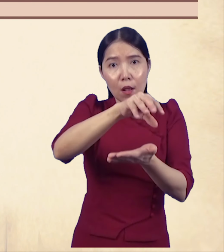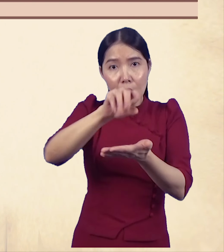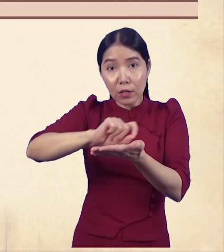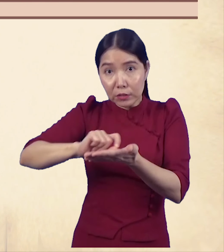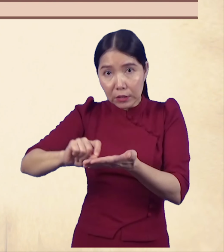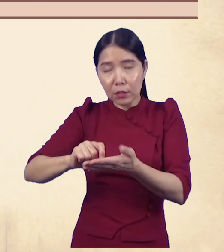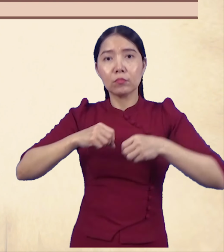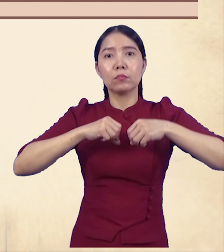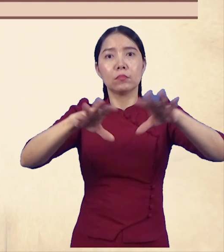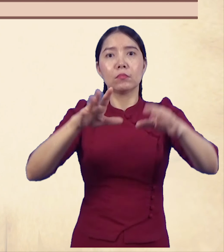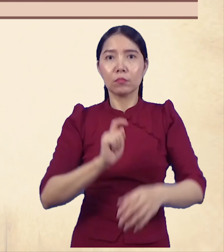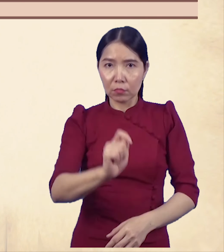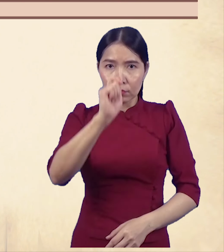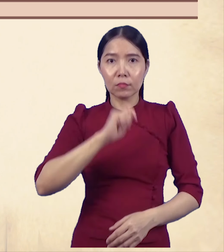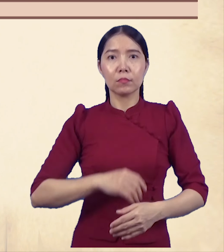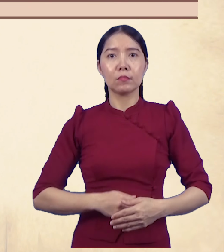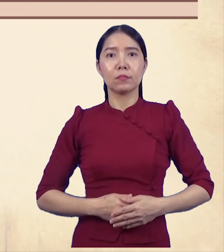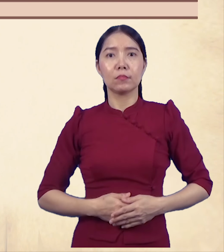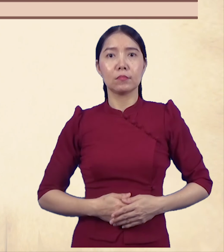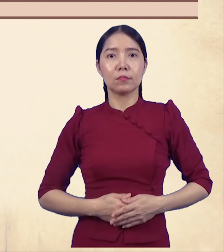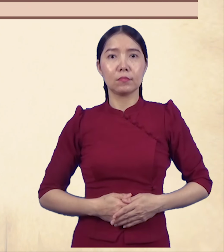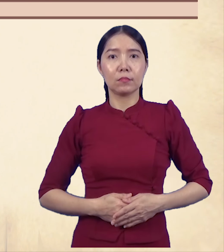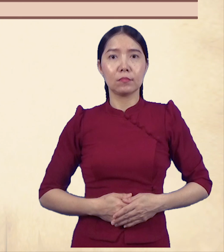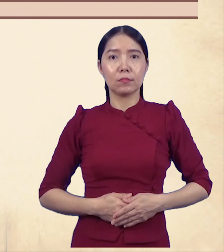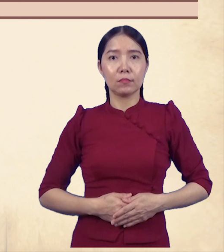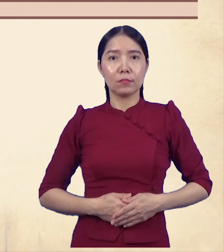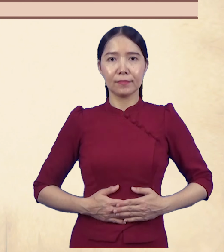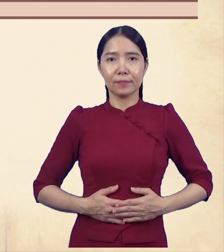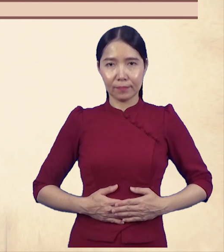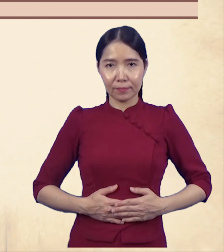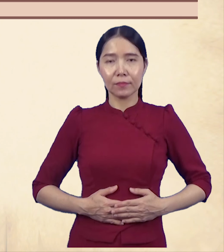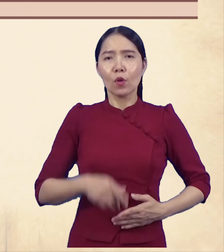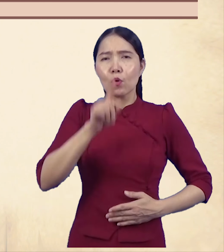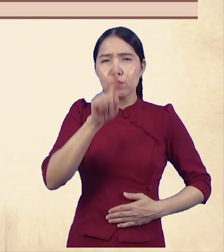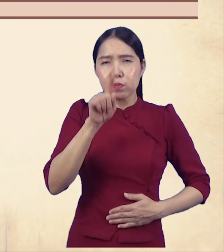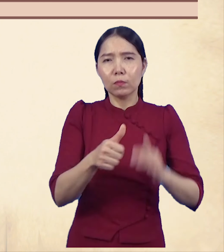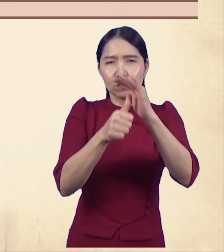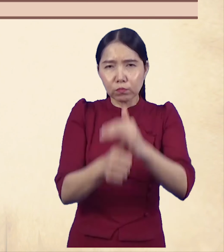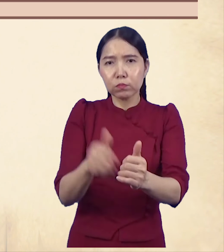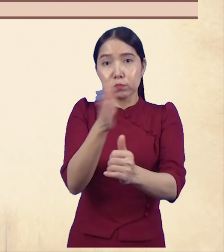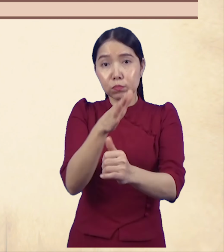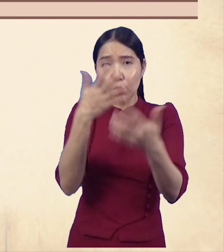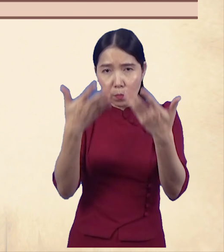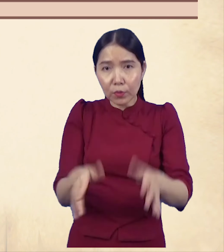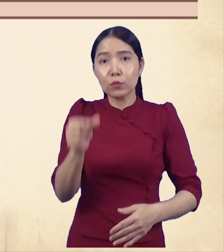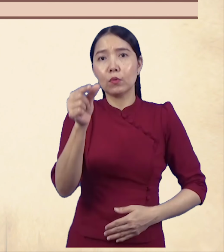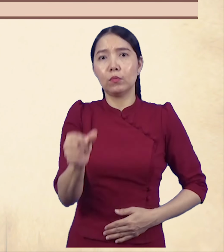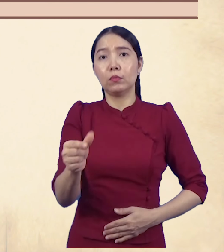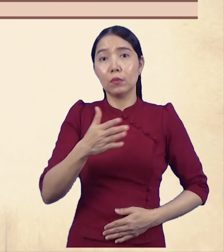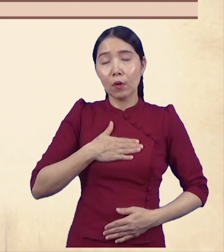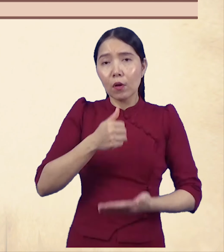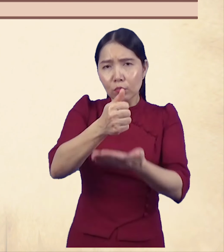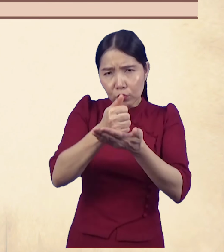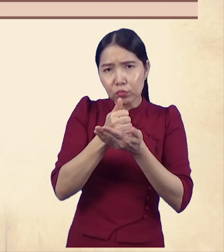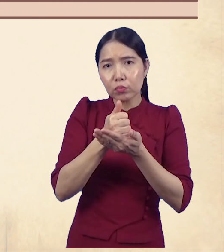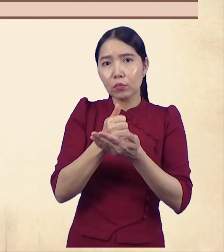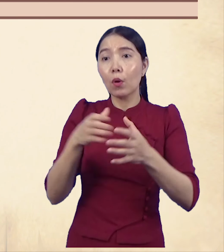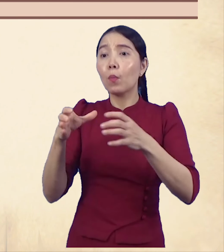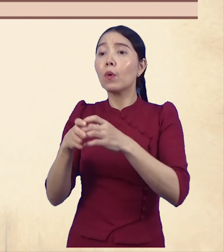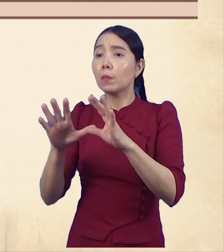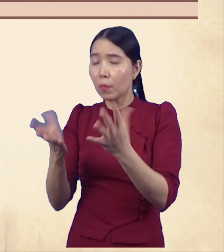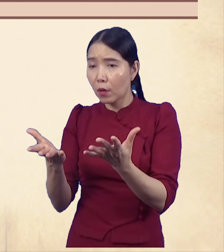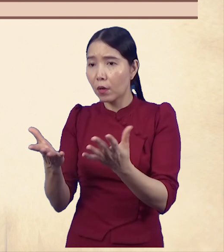ပံ့ပိုးပေးရမှာဖြစ်ပြီးအကျန်းဖတ်ခံရသူ၎င်းရဲ့မိသားစုဝင်များတတိယနဲ့အခြားသောထိခိုက်သူတွေကိုကူညီပေး